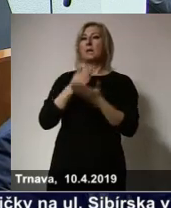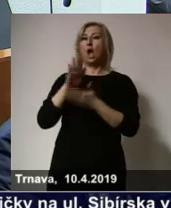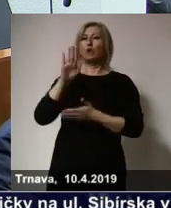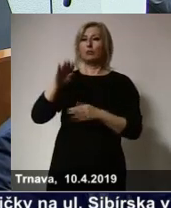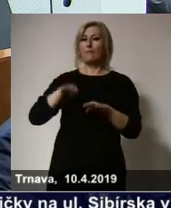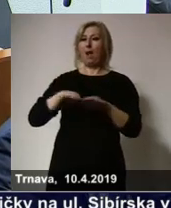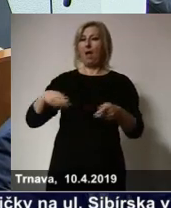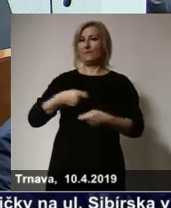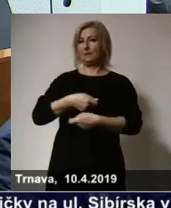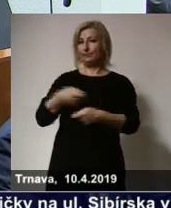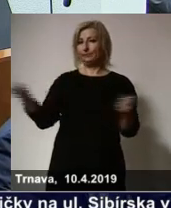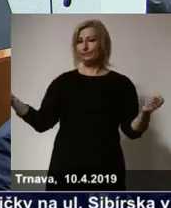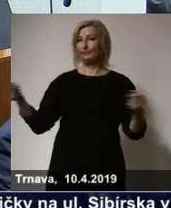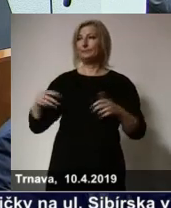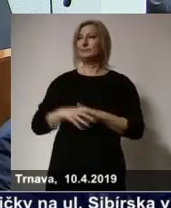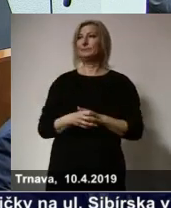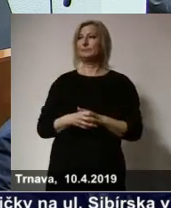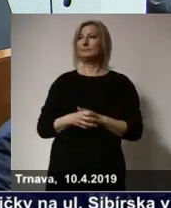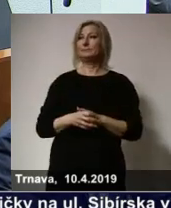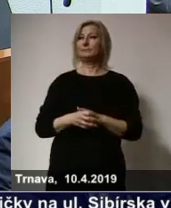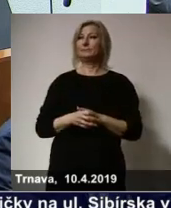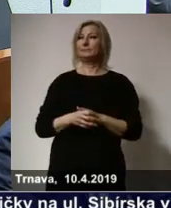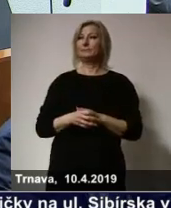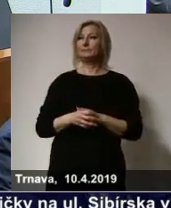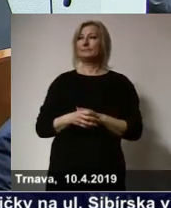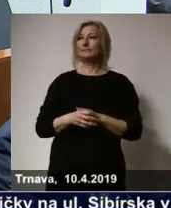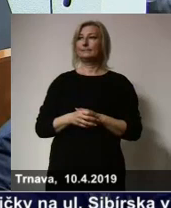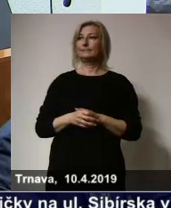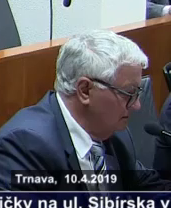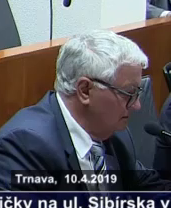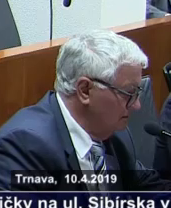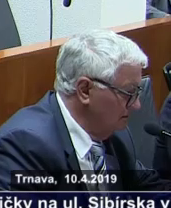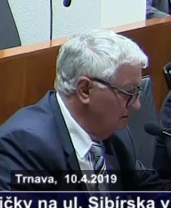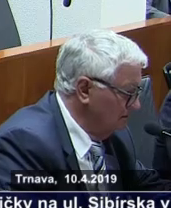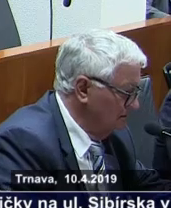lavíc a v plnom znení. Nech sa páči.